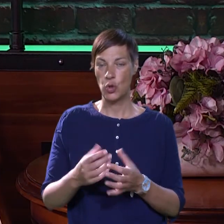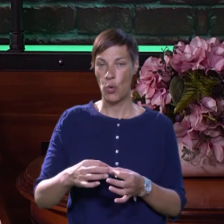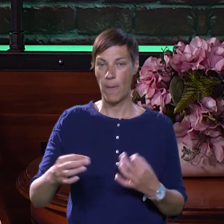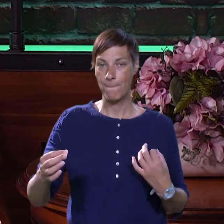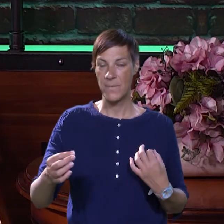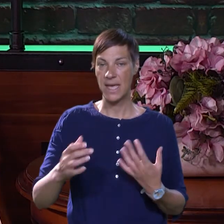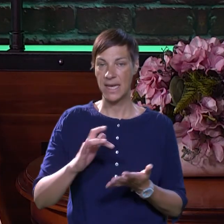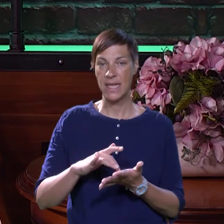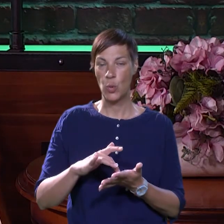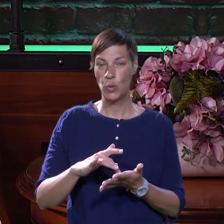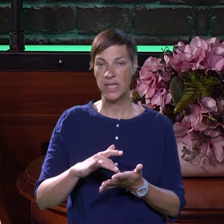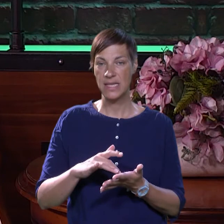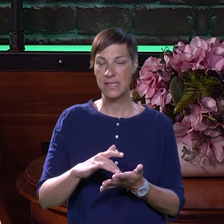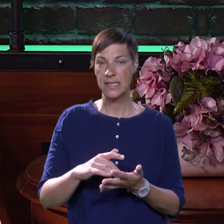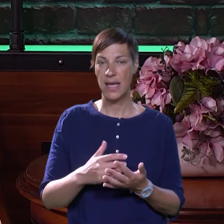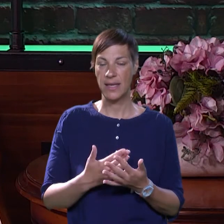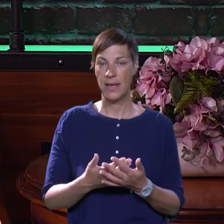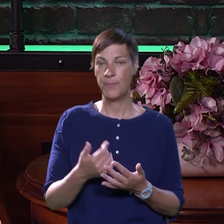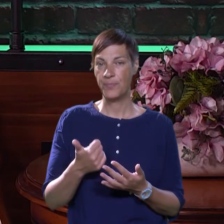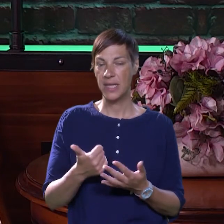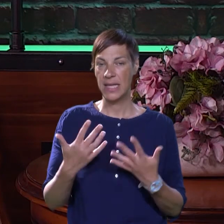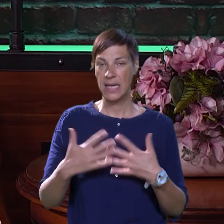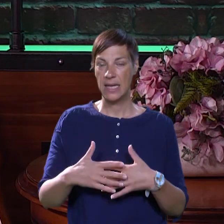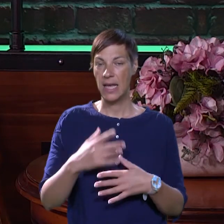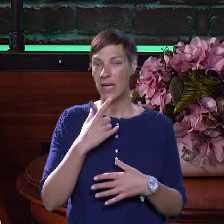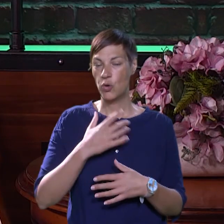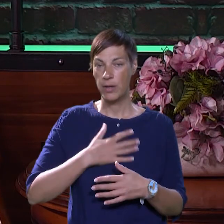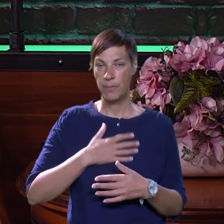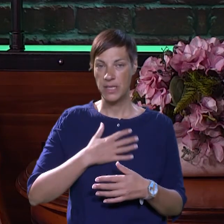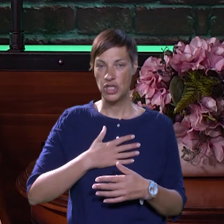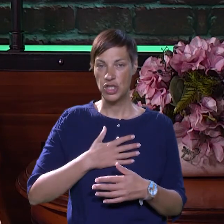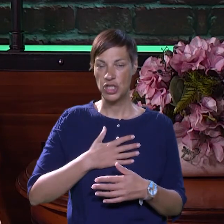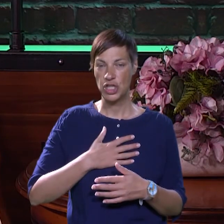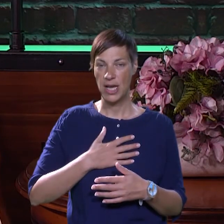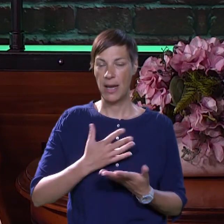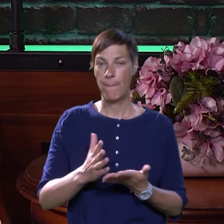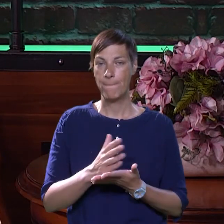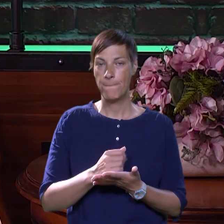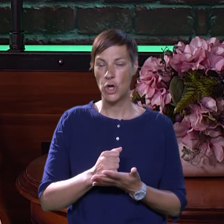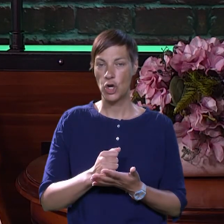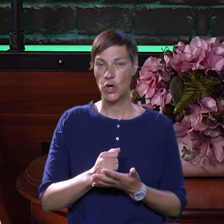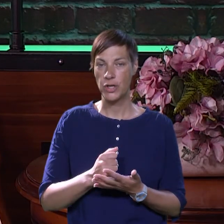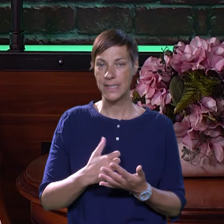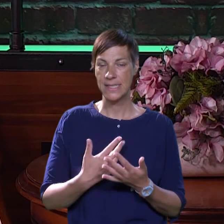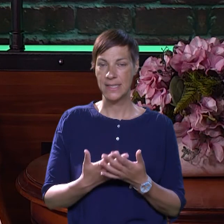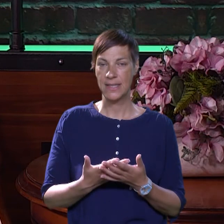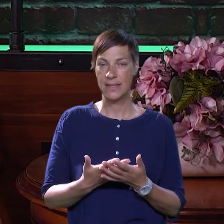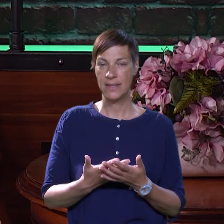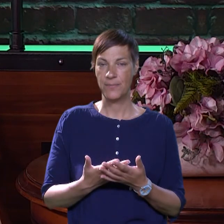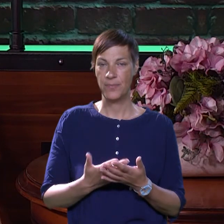to mjerenje utjecaja je jedan alat koji mi želimo koristiti i